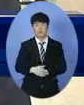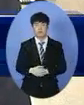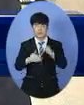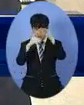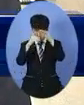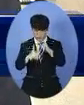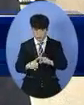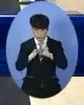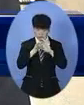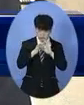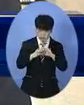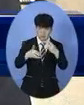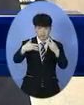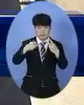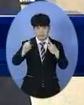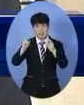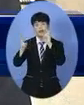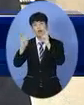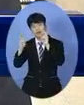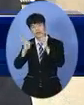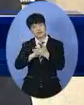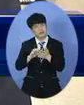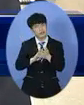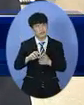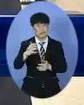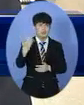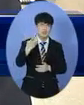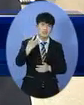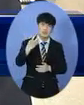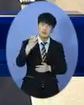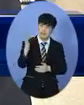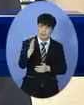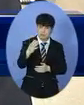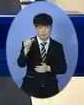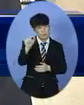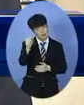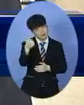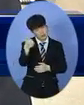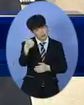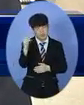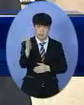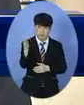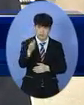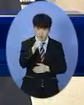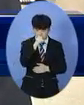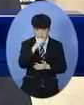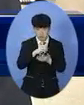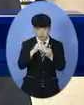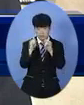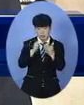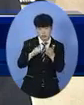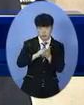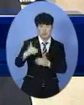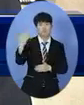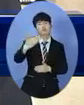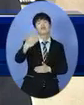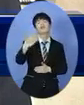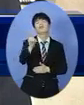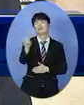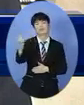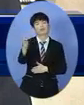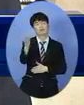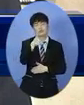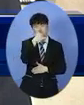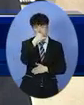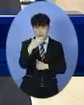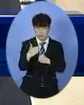이와 관련해가지고 그 2차 관련 기업들이 한 48개, 한 9천여 명의 그 직원들이 종사를 하고 있기 때문에 그러한 여러 가지